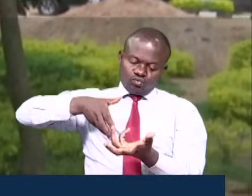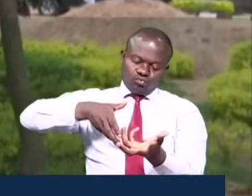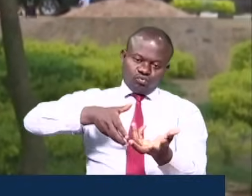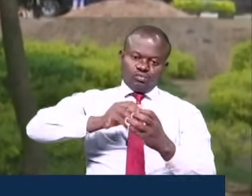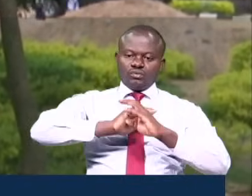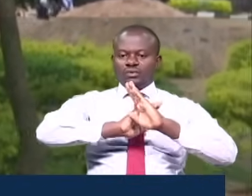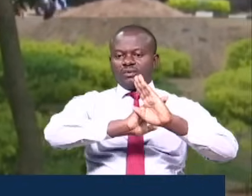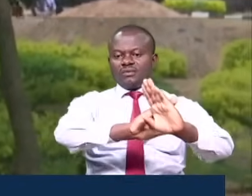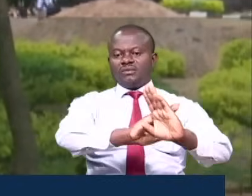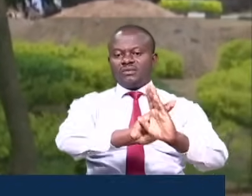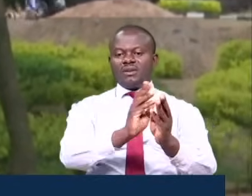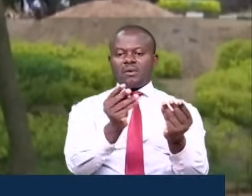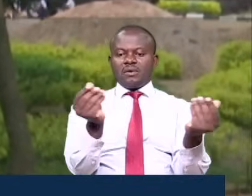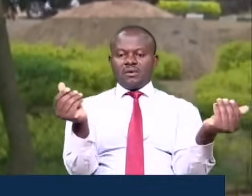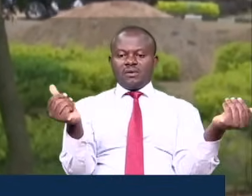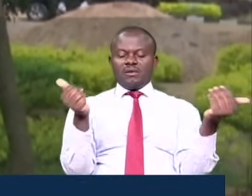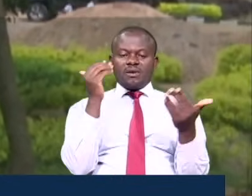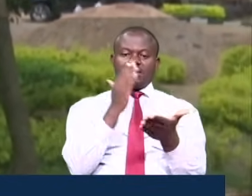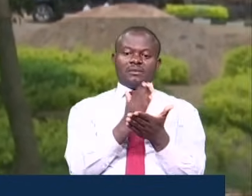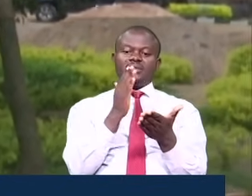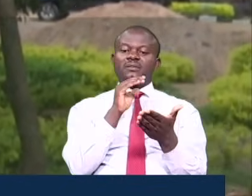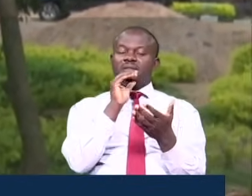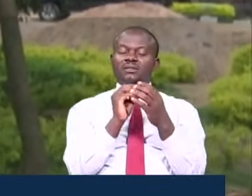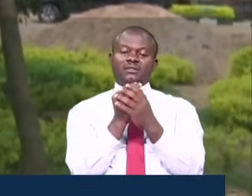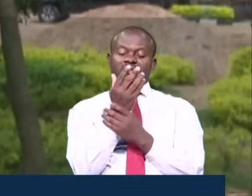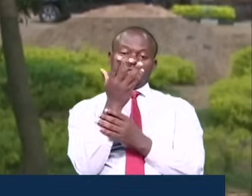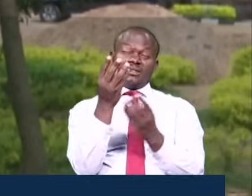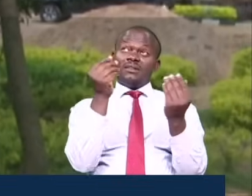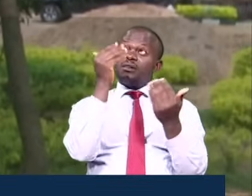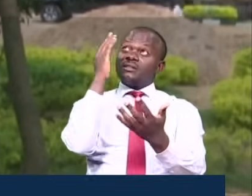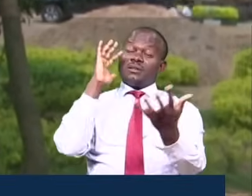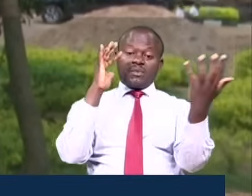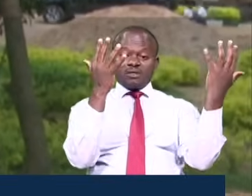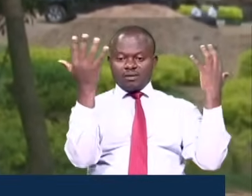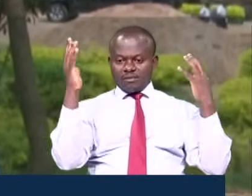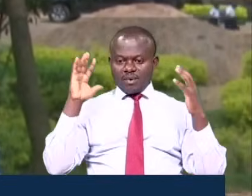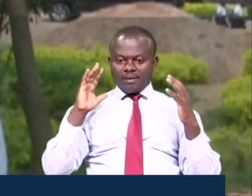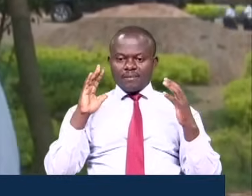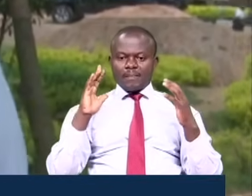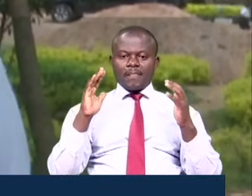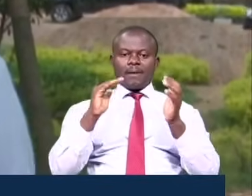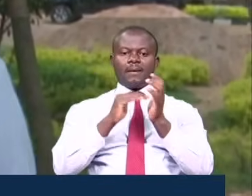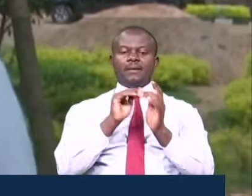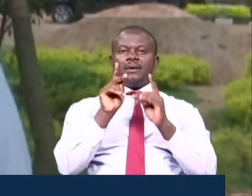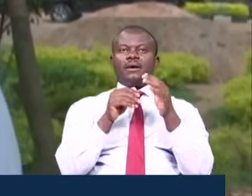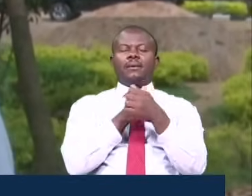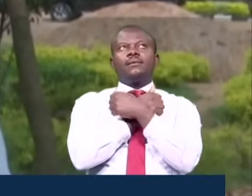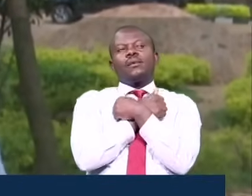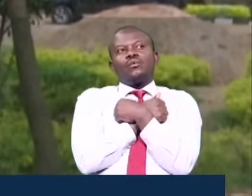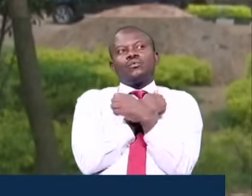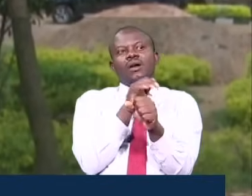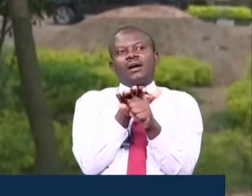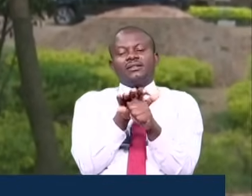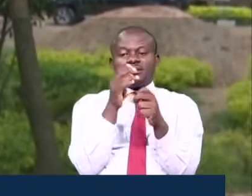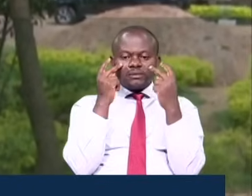tukarinda ababyonona ababica bitarakura abantu bangiza amashyamba n'abantu bakunda akenshi tubona